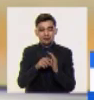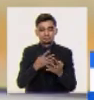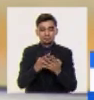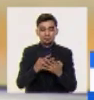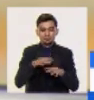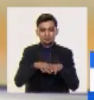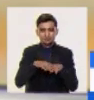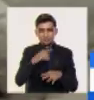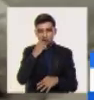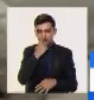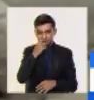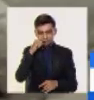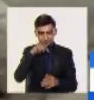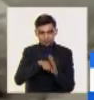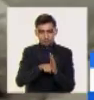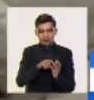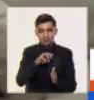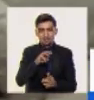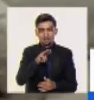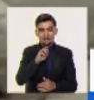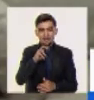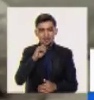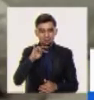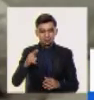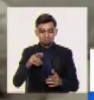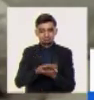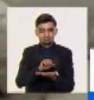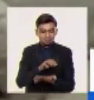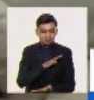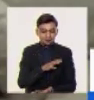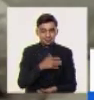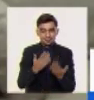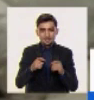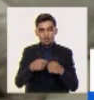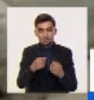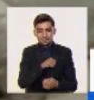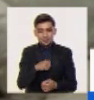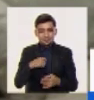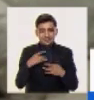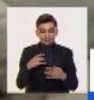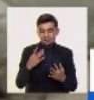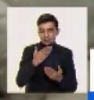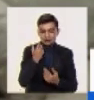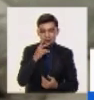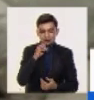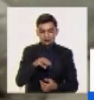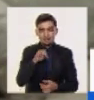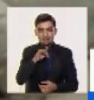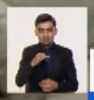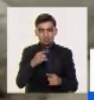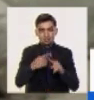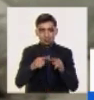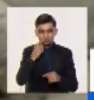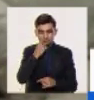в области носа. Вероятно, связано с более долгосрочными нарушениями, то есть не сами нервы, да, а, скорее всего, сосуды, которые